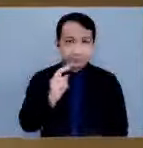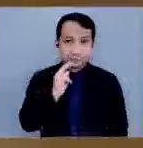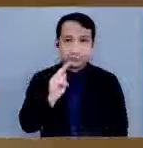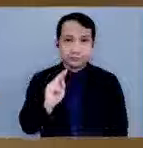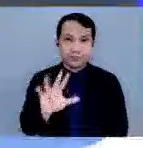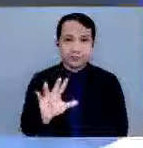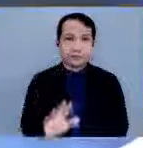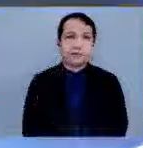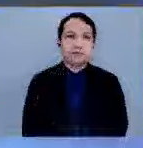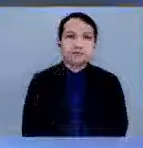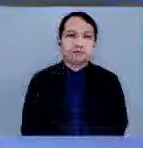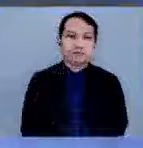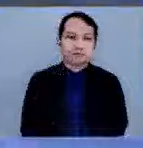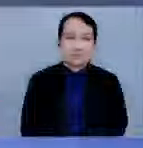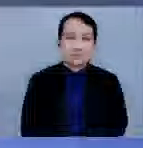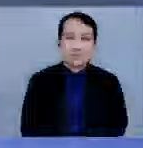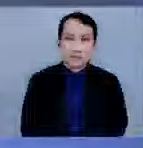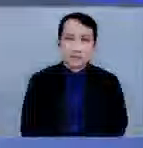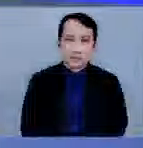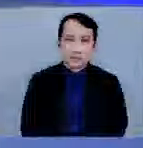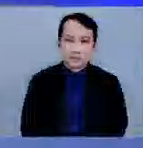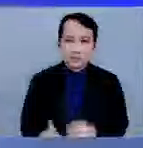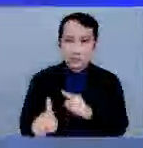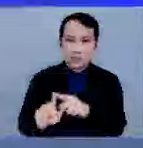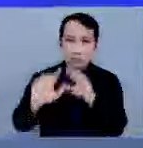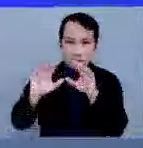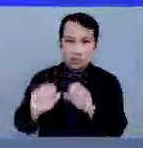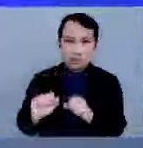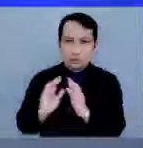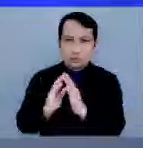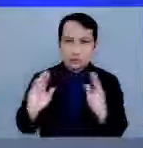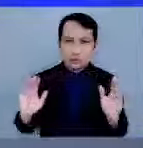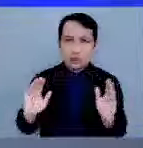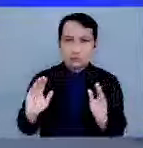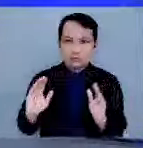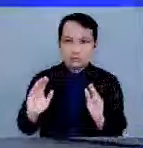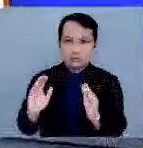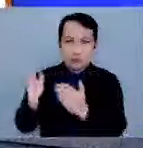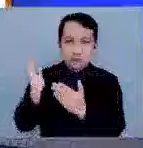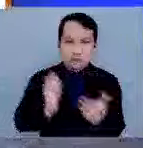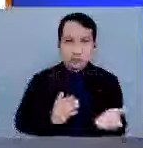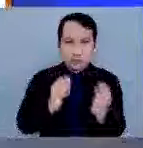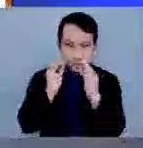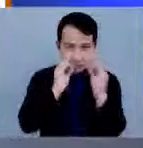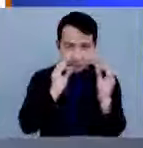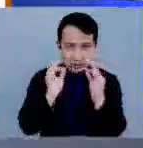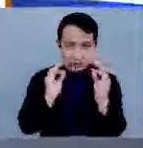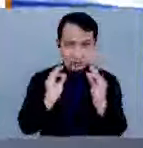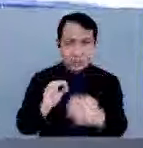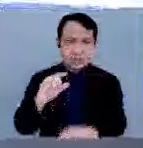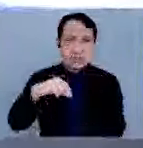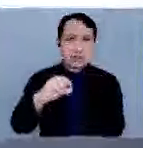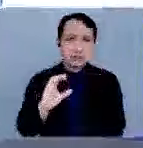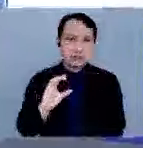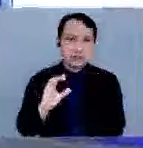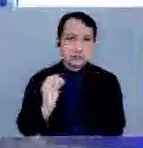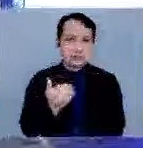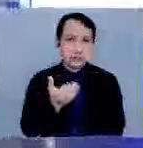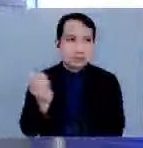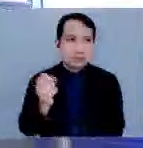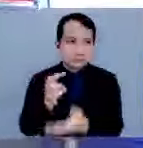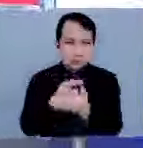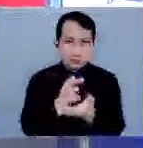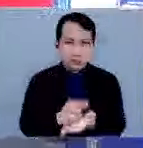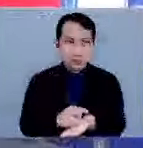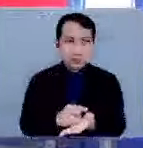News 5. Arestado magpinsang malakihan umano kung magbagsak ng ilegal na droga sa Quezon City at ilang lugar pa sa Luzon.